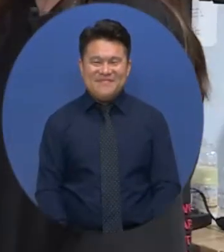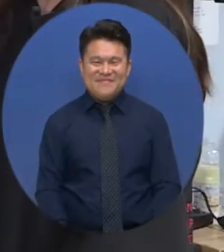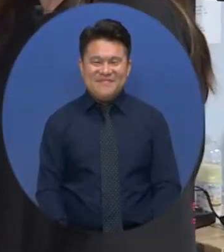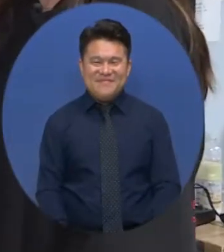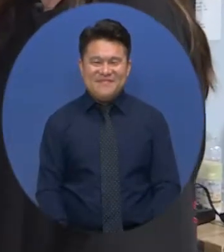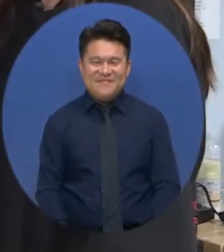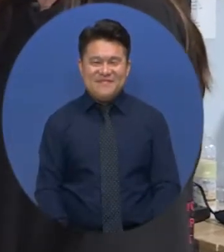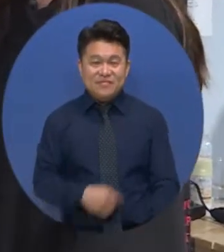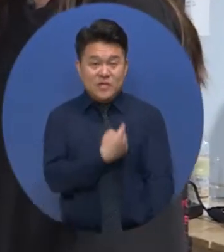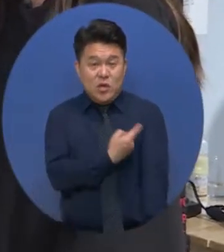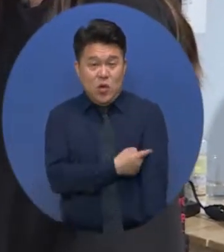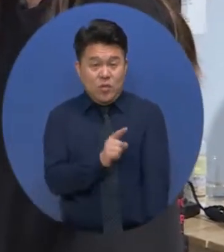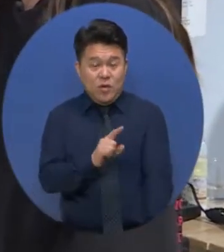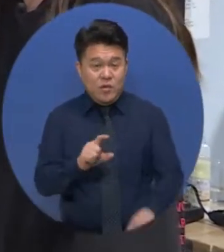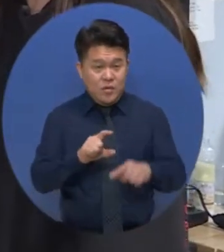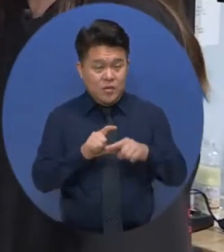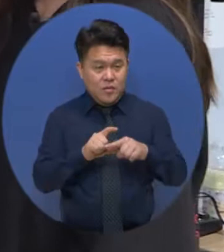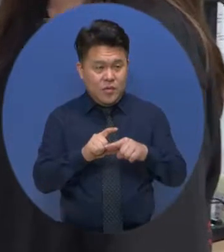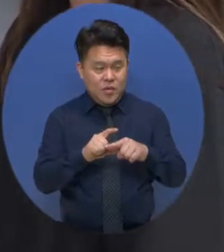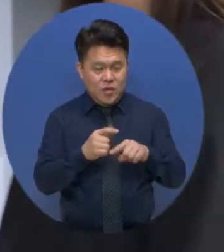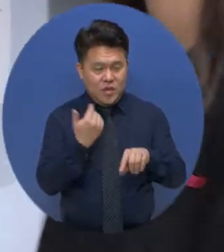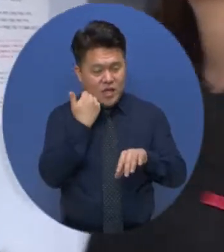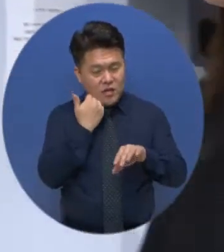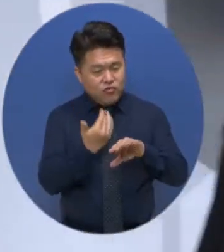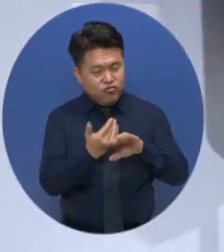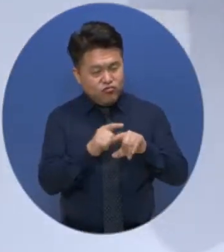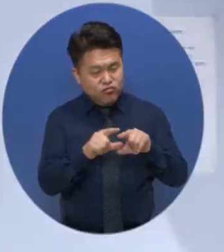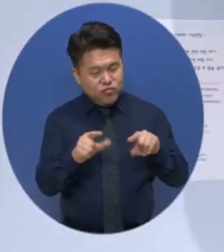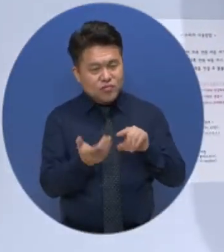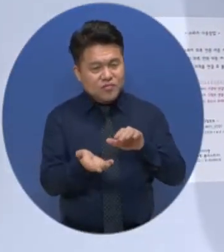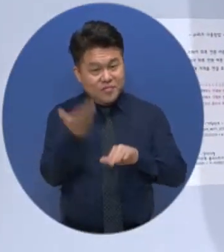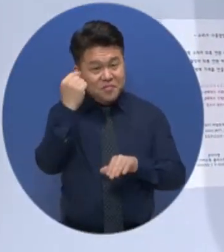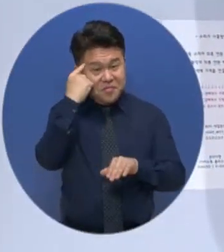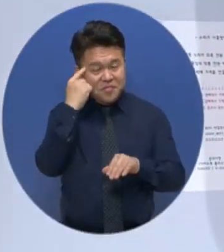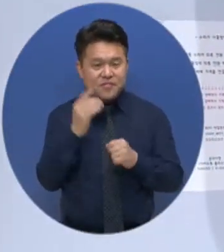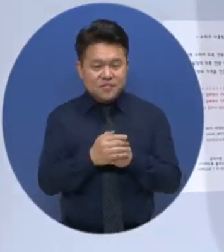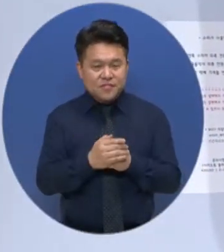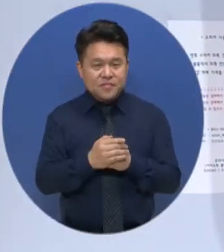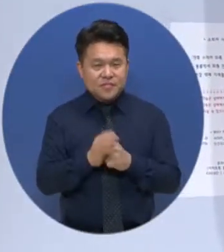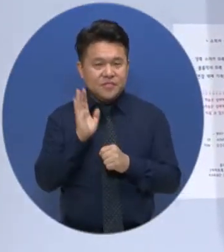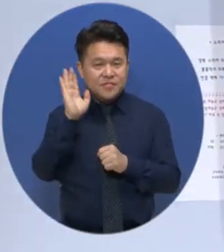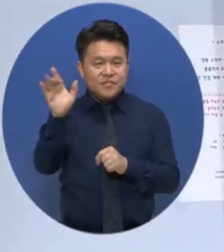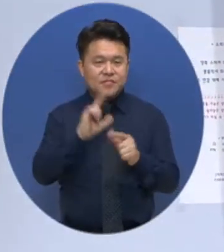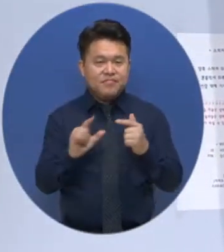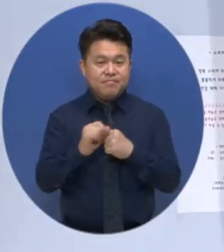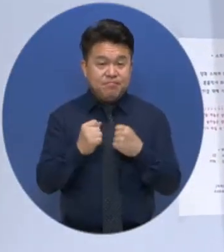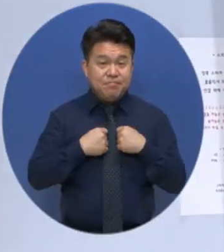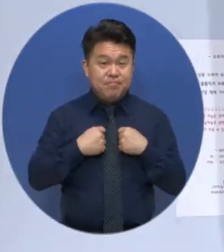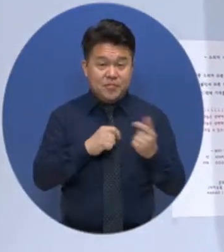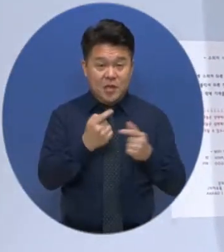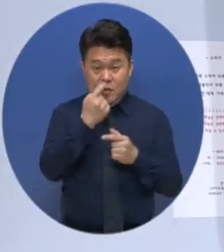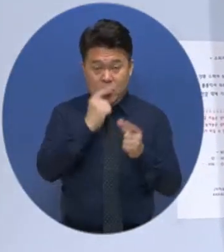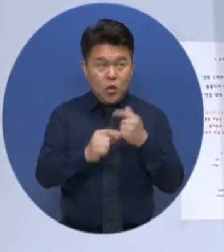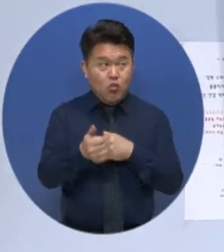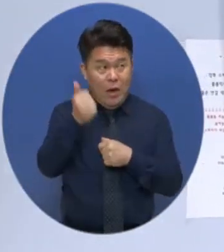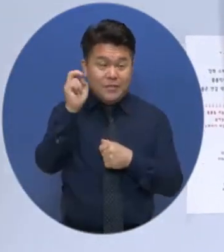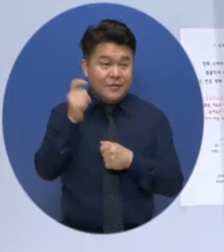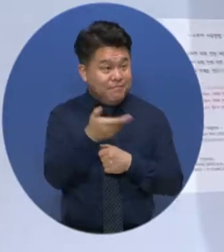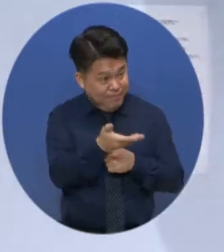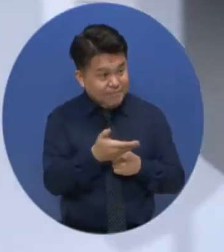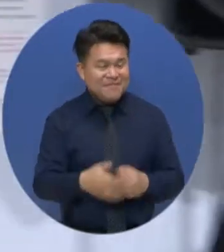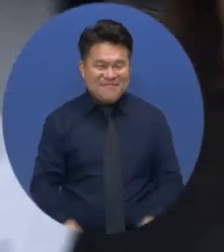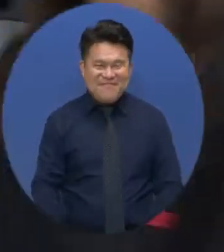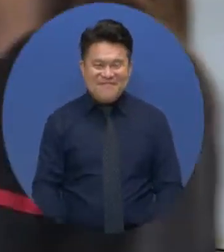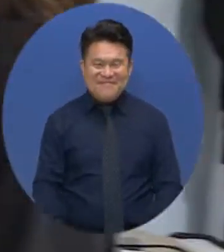감사합니다. 실력도 사실은 평균 이상이라고 생각해서 꾸준히 열심히 다양하게 배우면 더 좋을 것